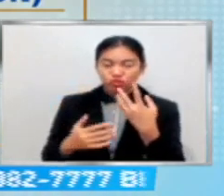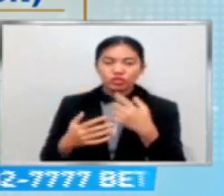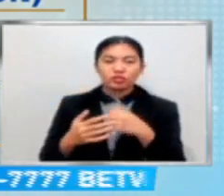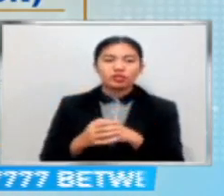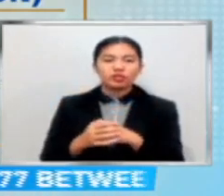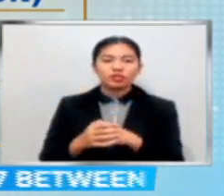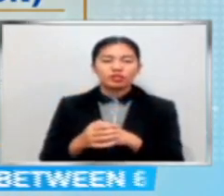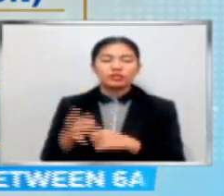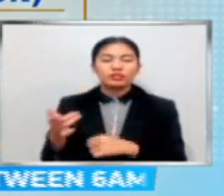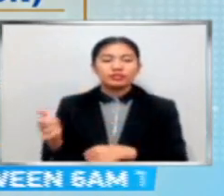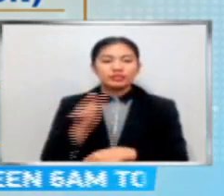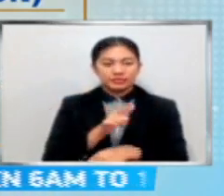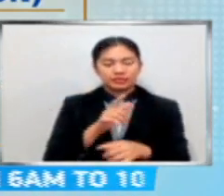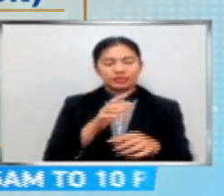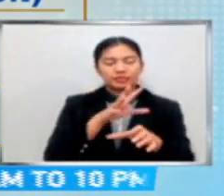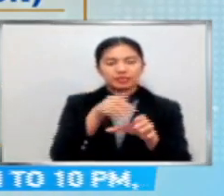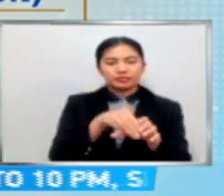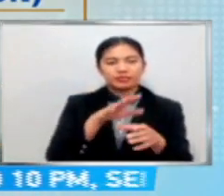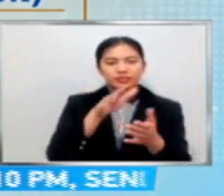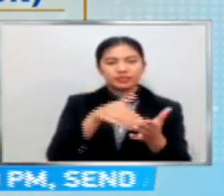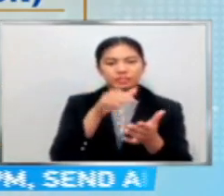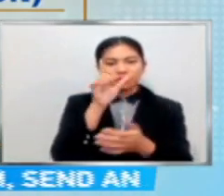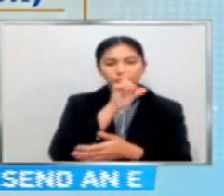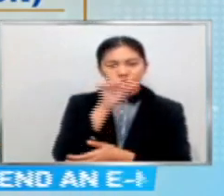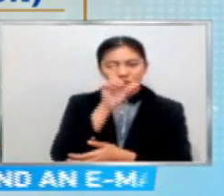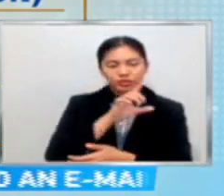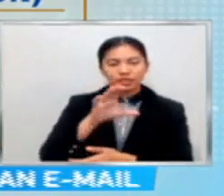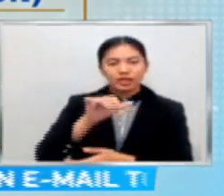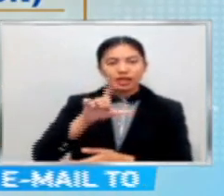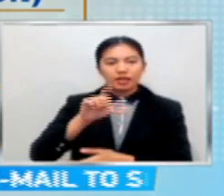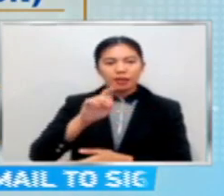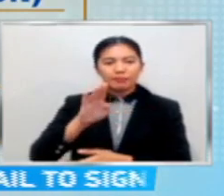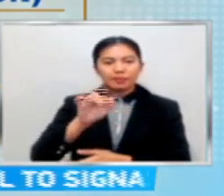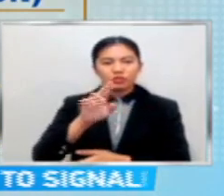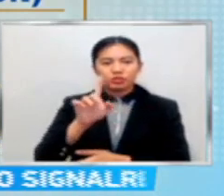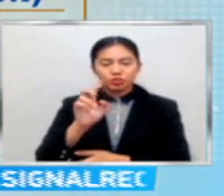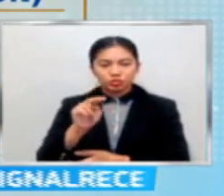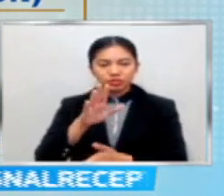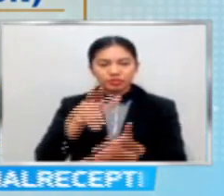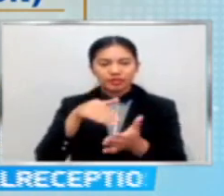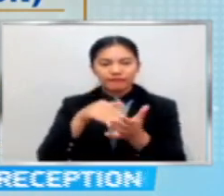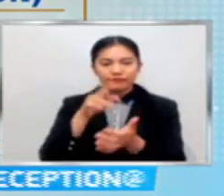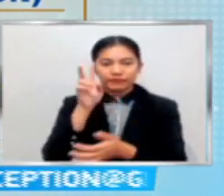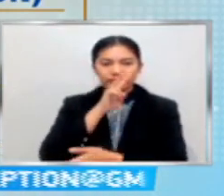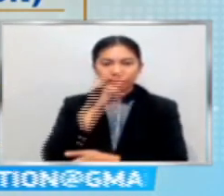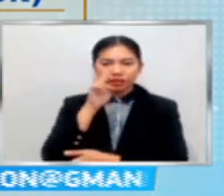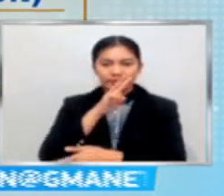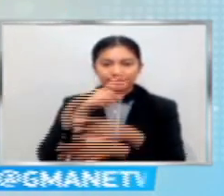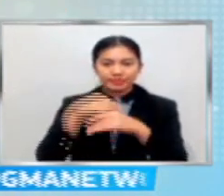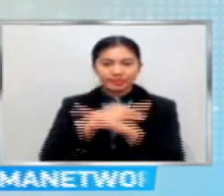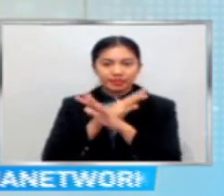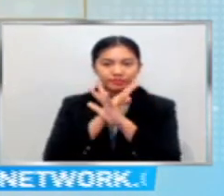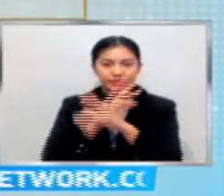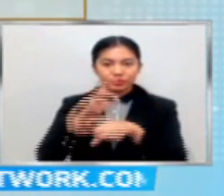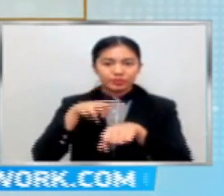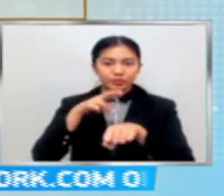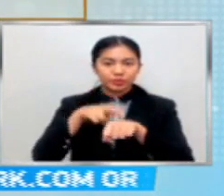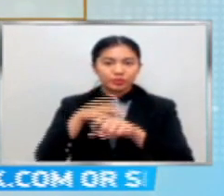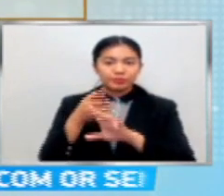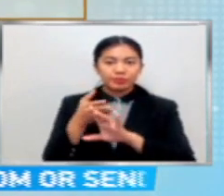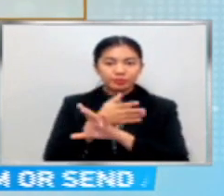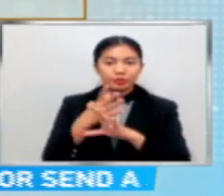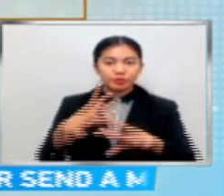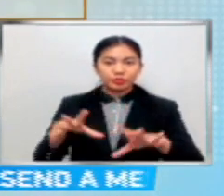ang Central Luzon, Calabar Zone, Central Visayas at Davao Region. Bago matapos ang buwan, ipatutupad